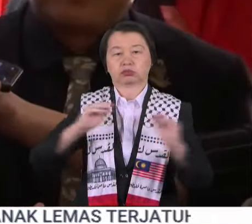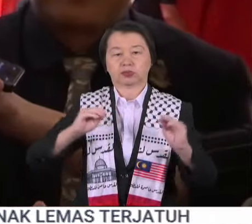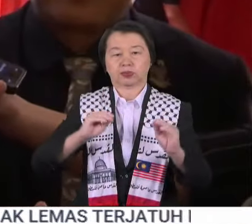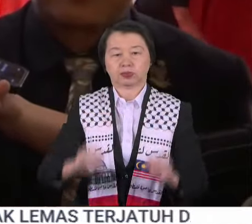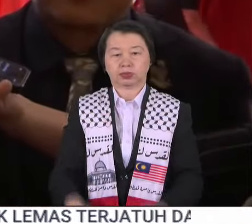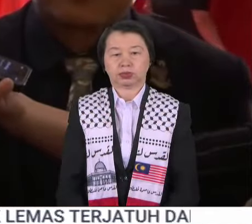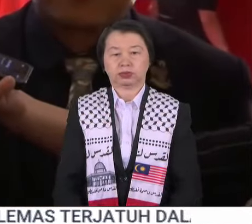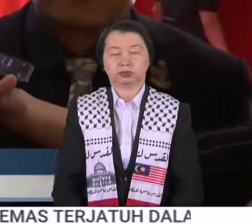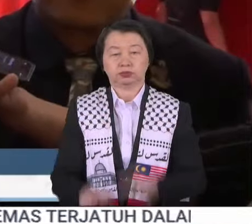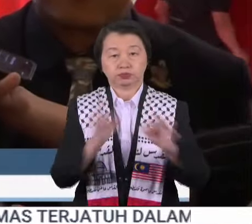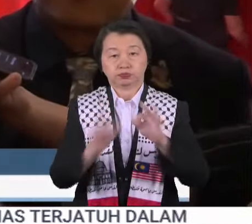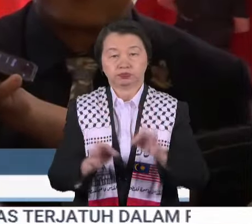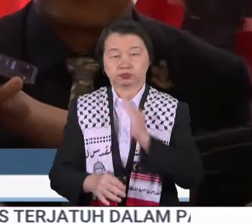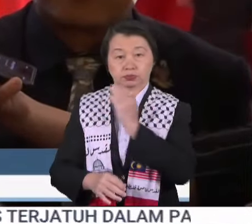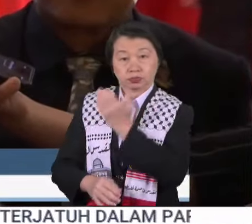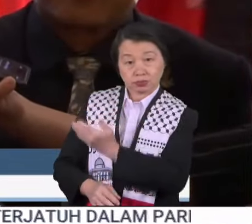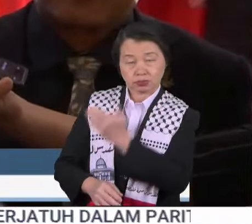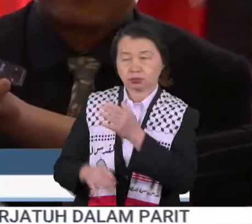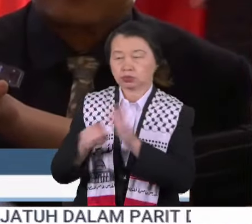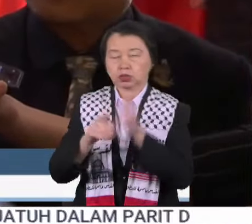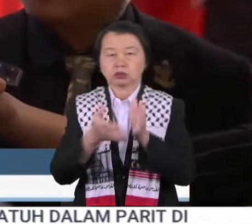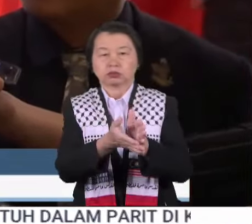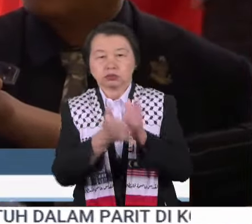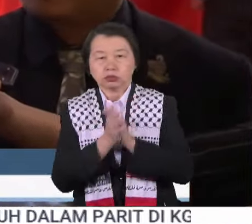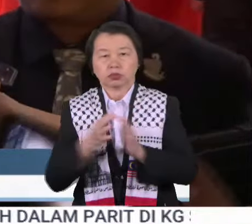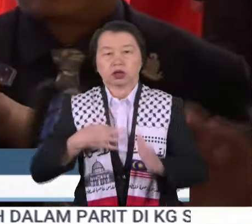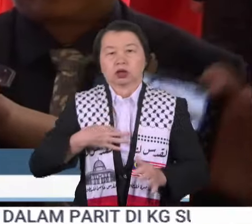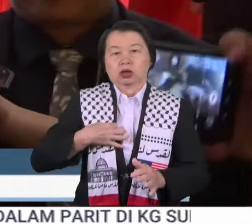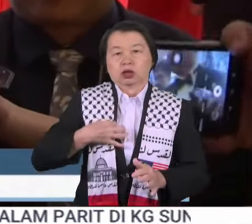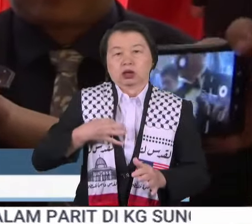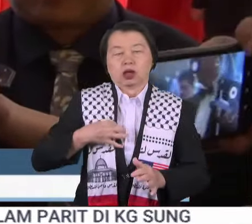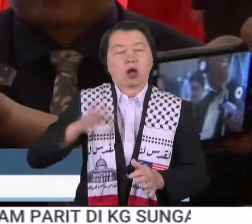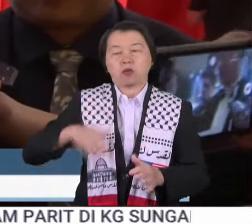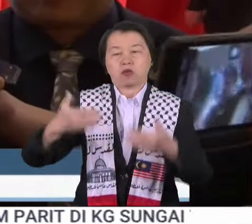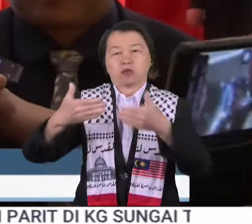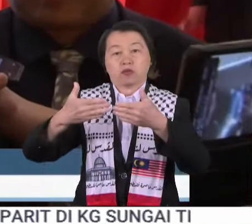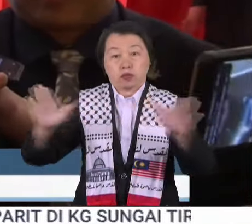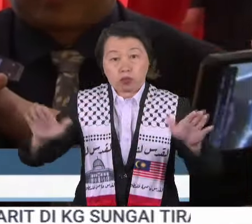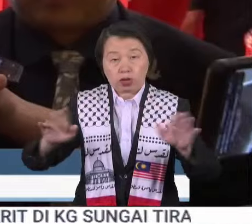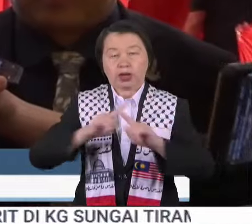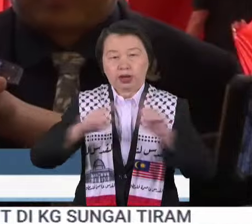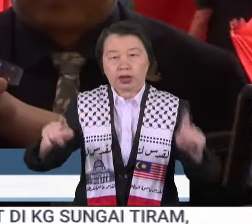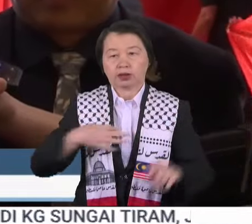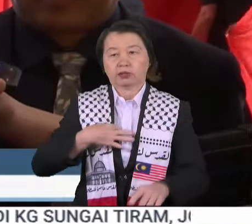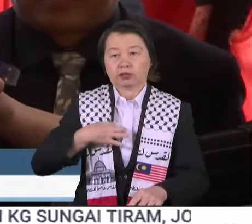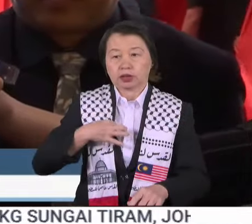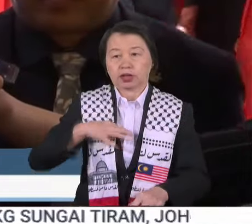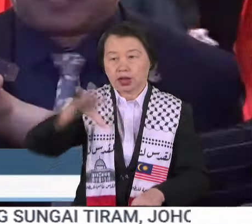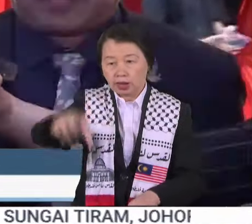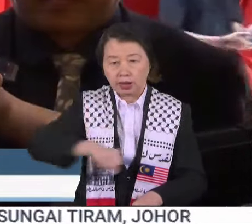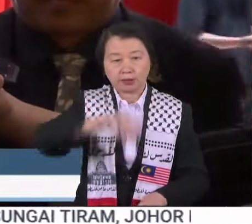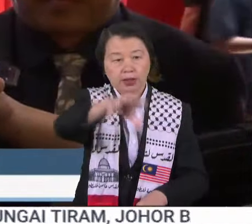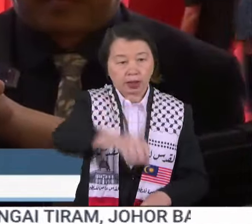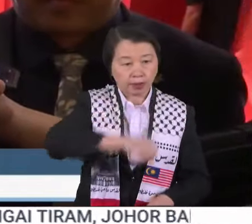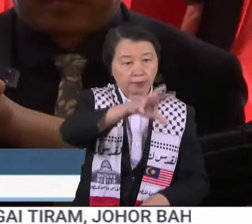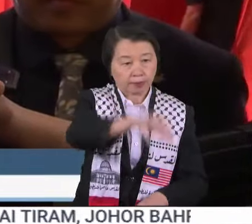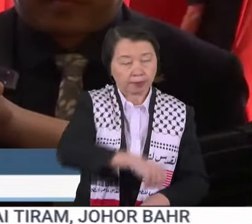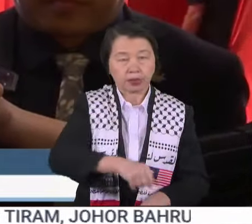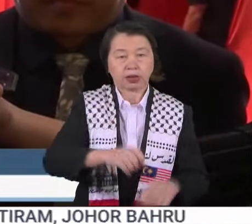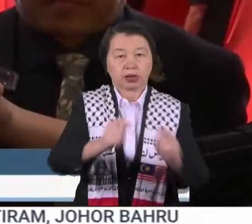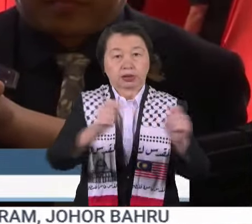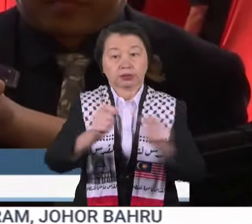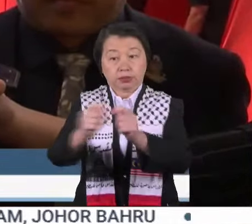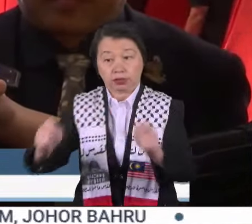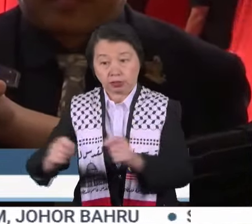Sarawak jelasnya walaupun permohonan sukarelawan belum dibuka tetapibaiknya diambil dari kawasanara sukan